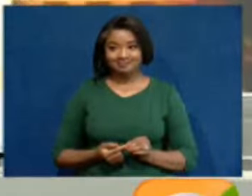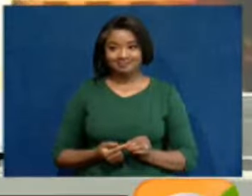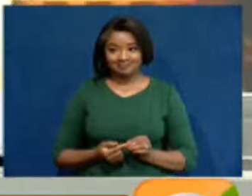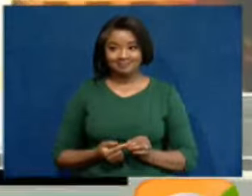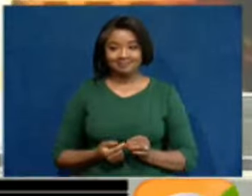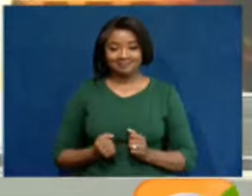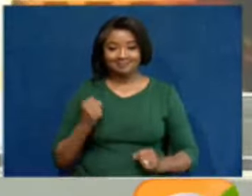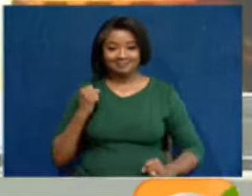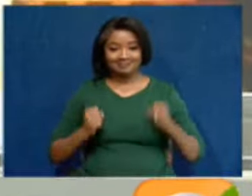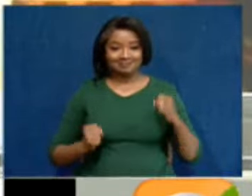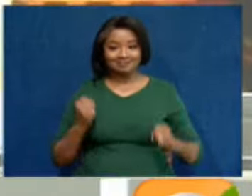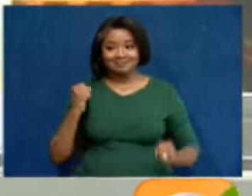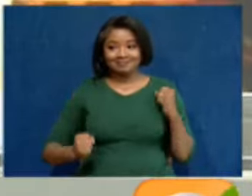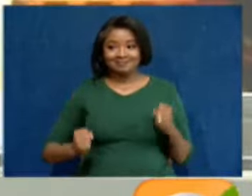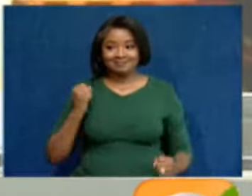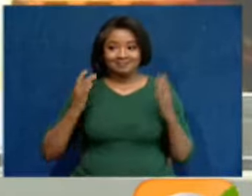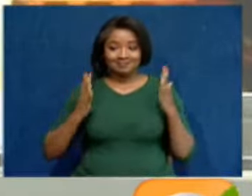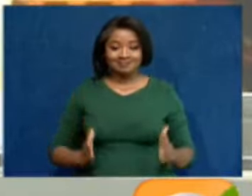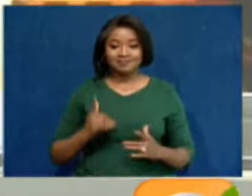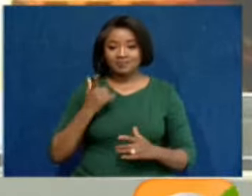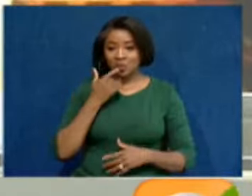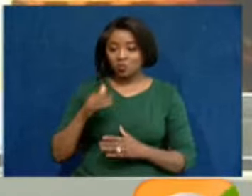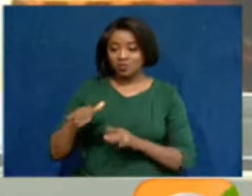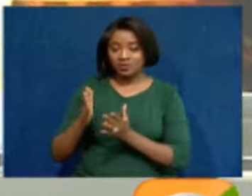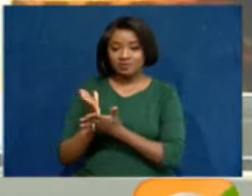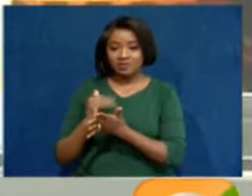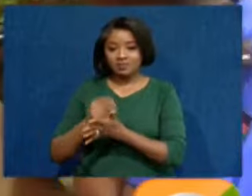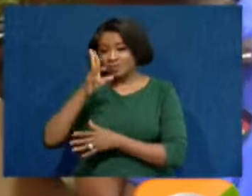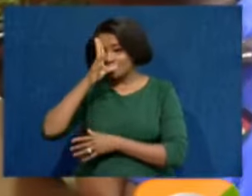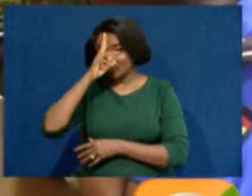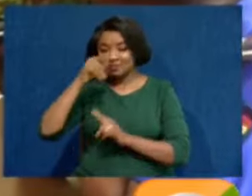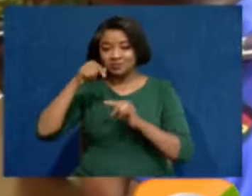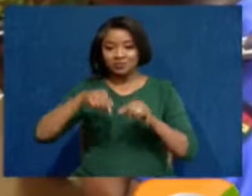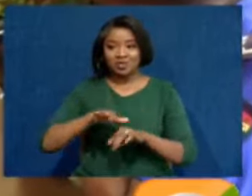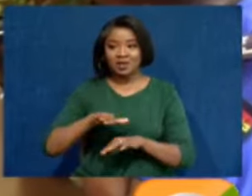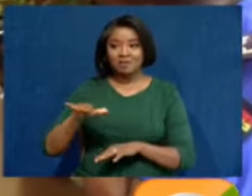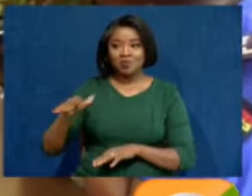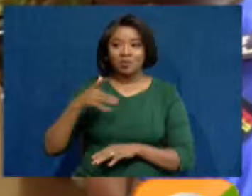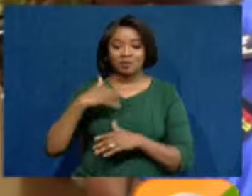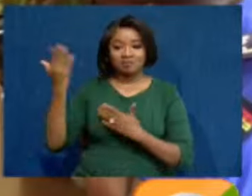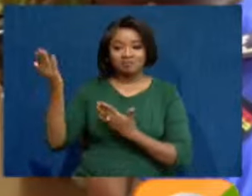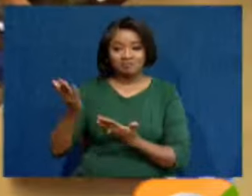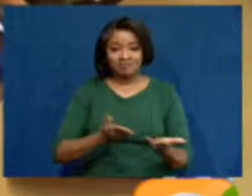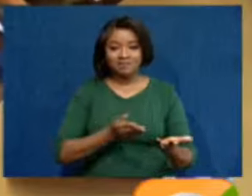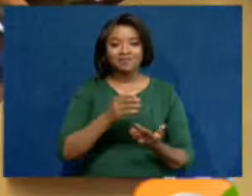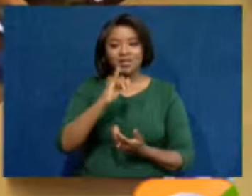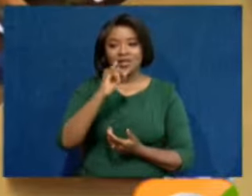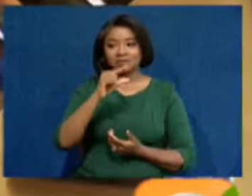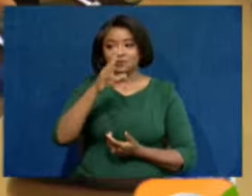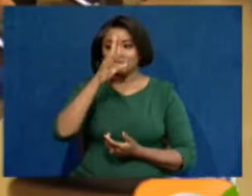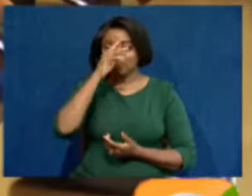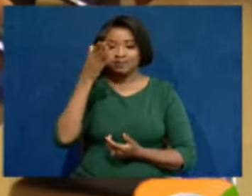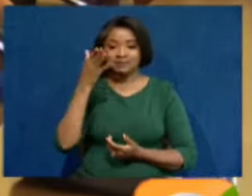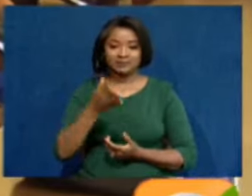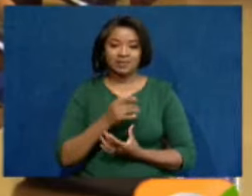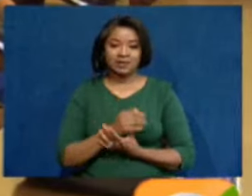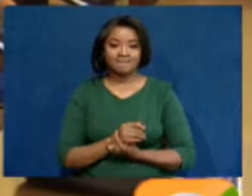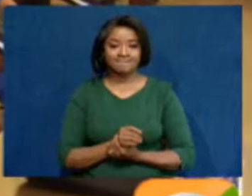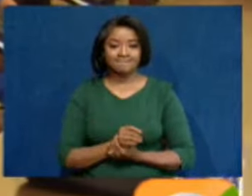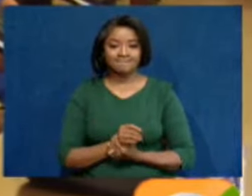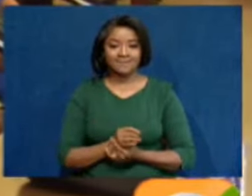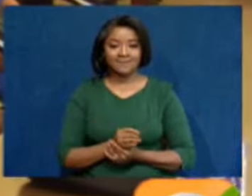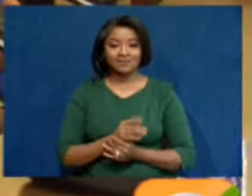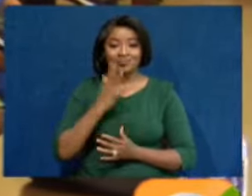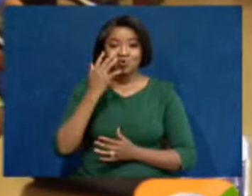Wanariadha kutoka idara ya polisi nchini wamepokelewa leo asubuhi katika jumba la Jogoo na kaimu inspekta jenerali wa polisi Gilbert Masengeli